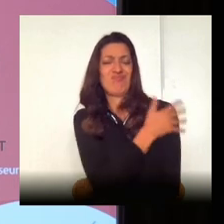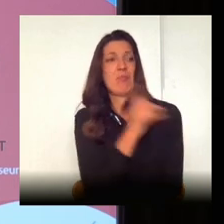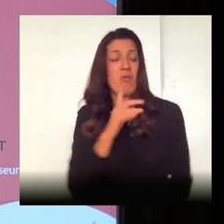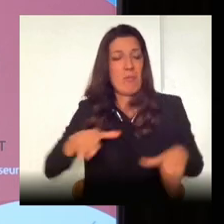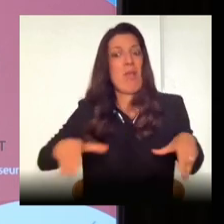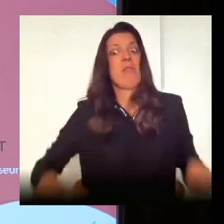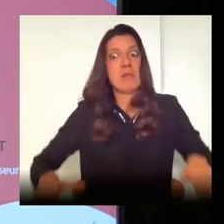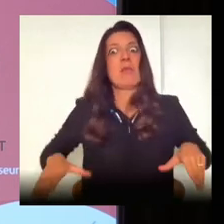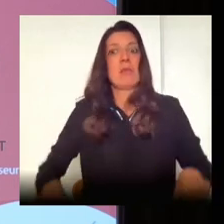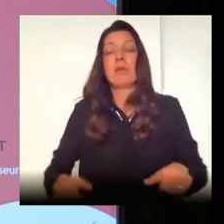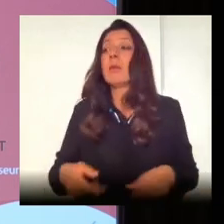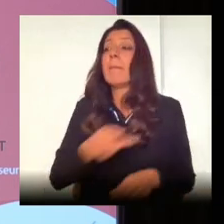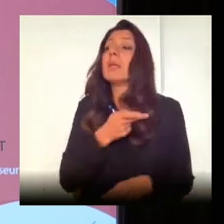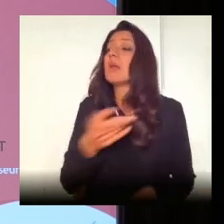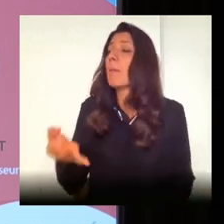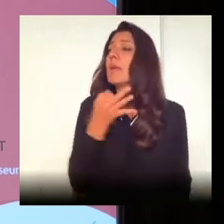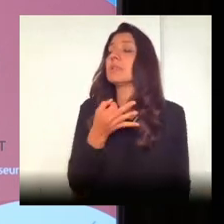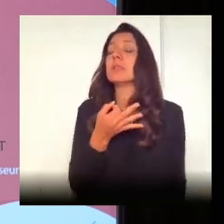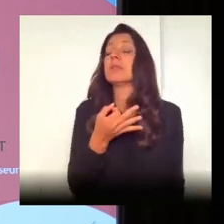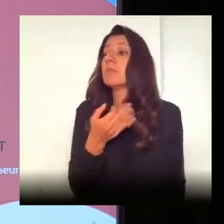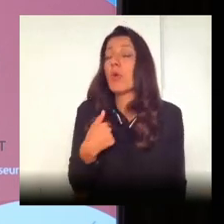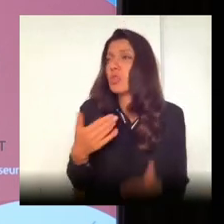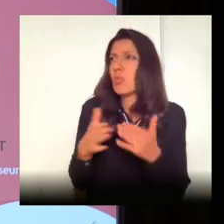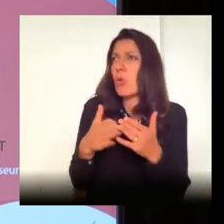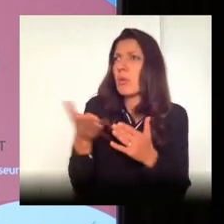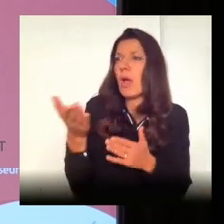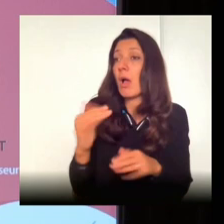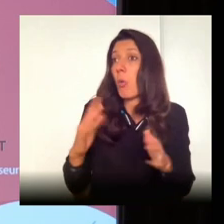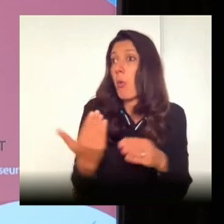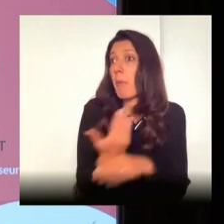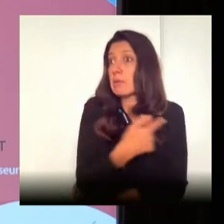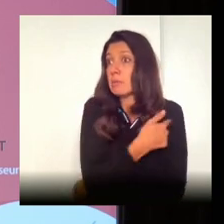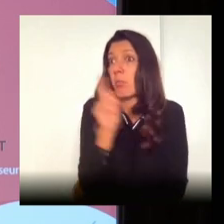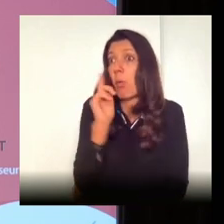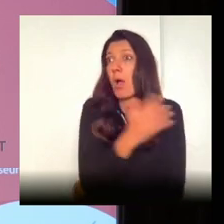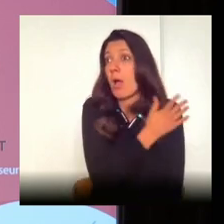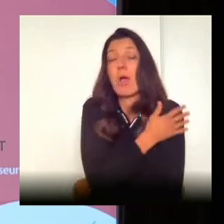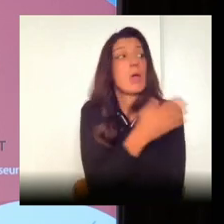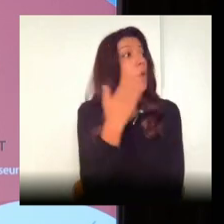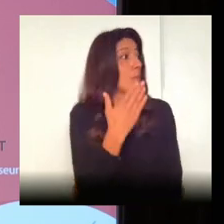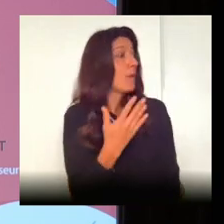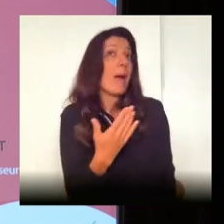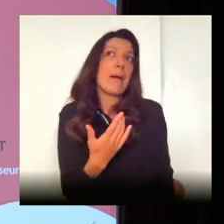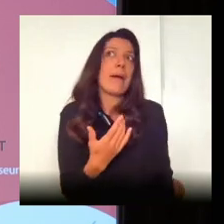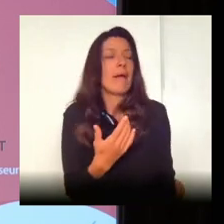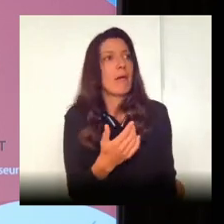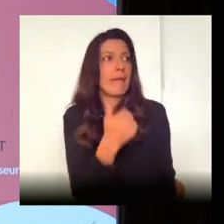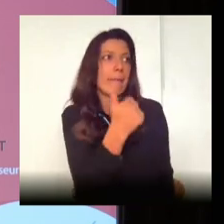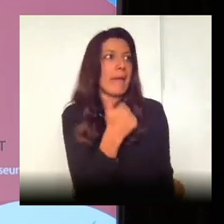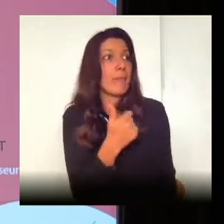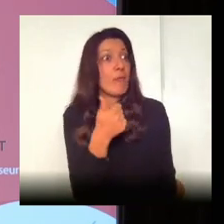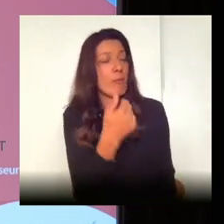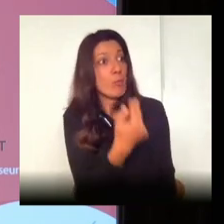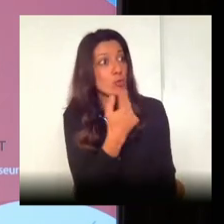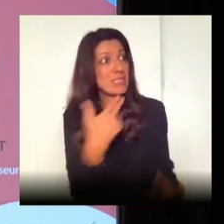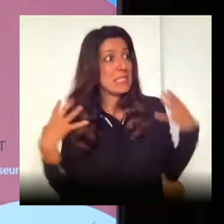m'avait dit... Je lui ai demandé comment ça se faisait. Il m'a dit, Mounir, si les épaules servaient à marcher, ça se saurait.